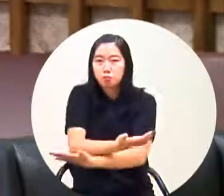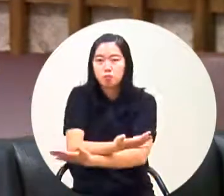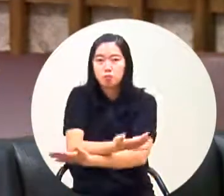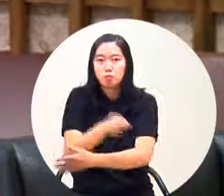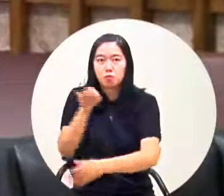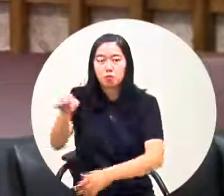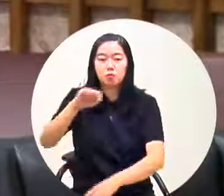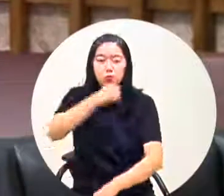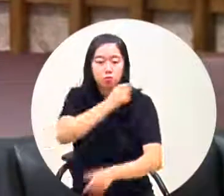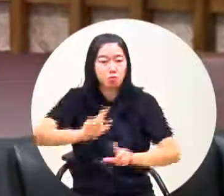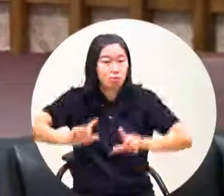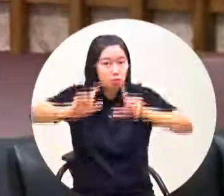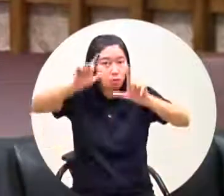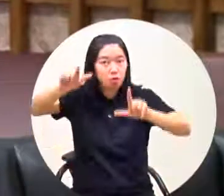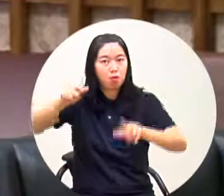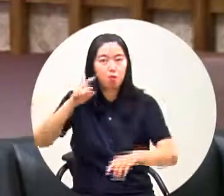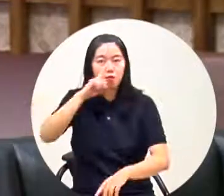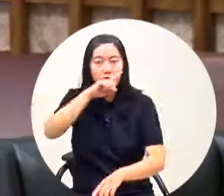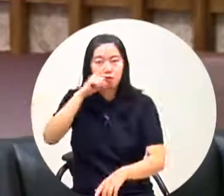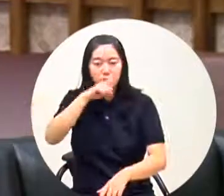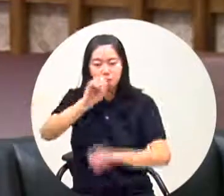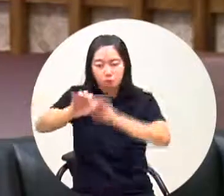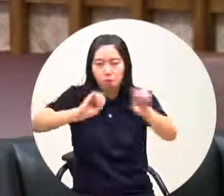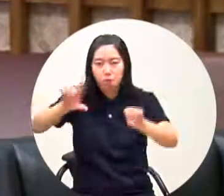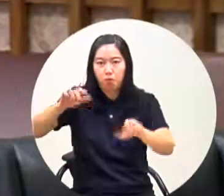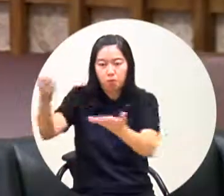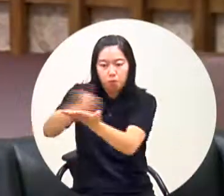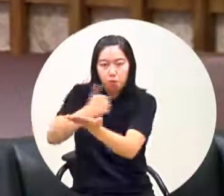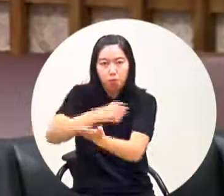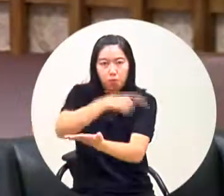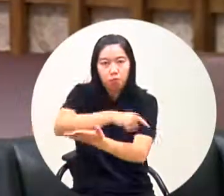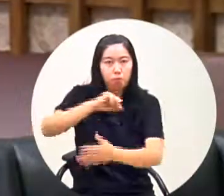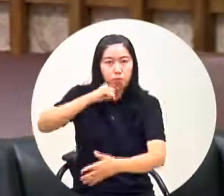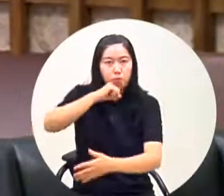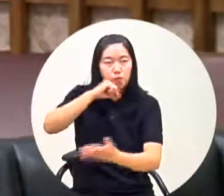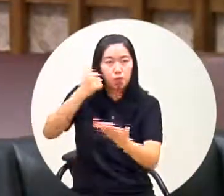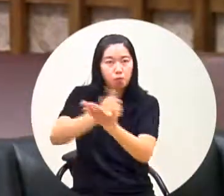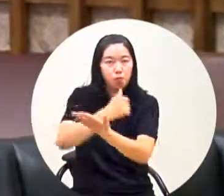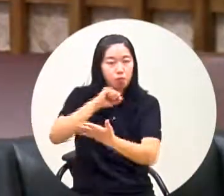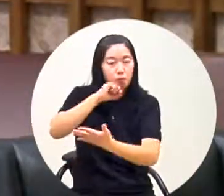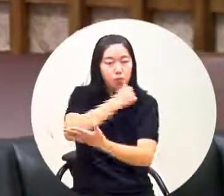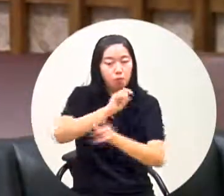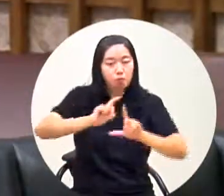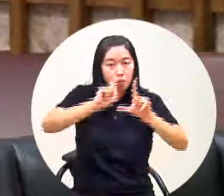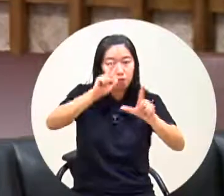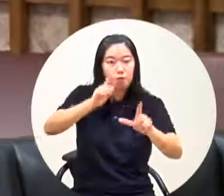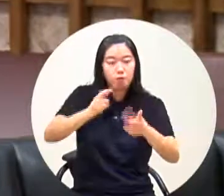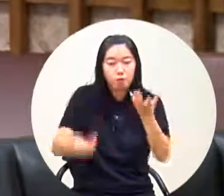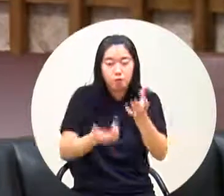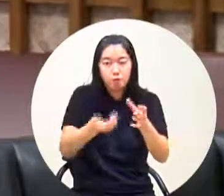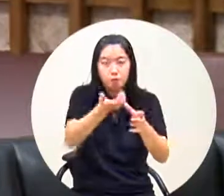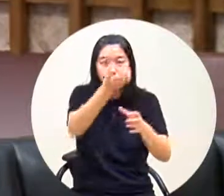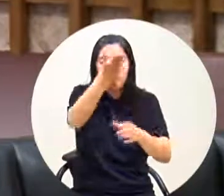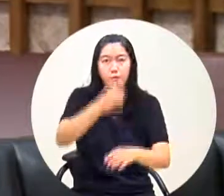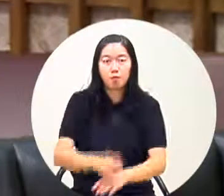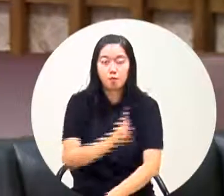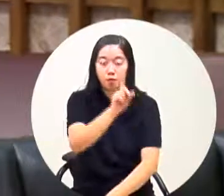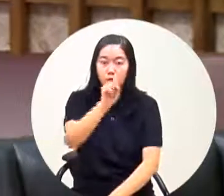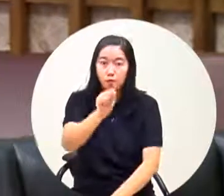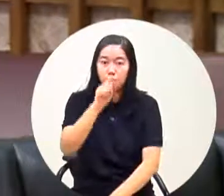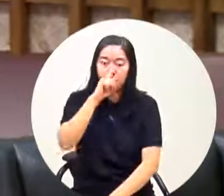边粪扫，那送来工山烧，啊烧烧嘞，吼、哦，伊就送一栋的粪扫来，伊就底下按只啊